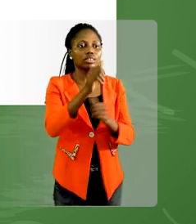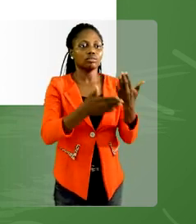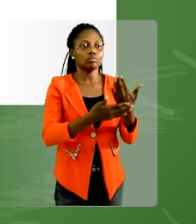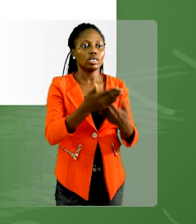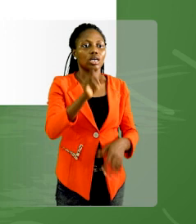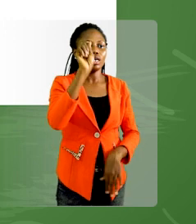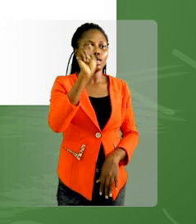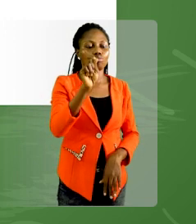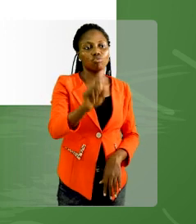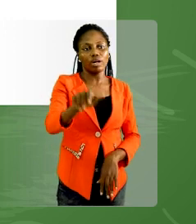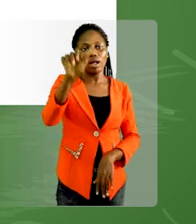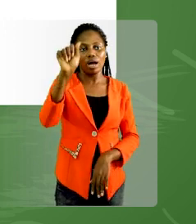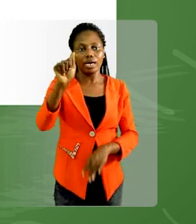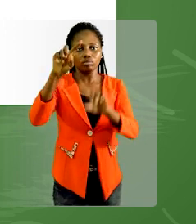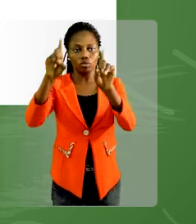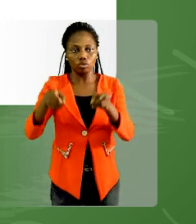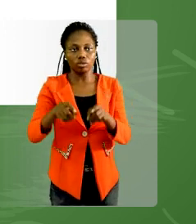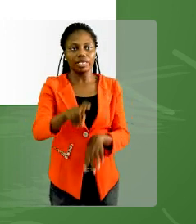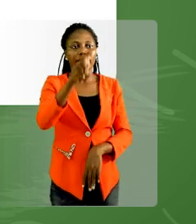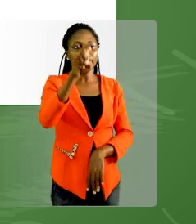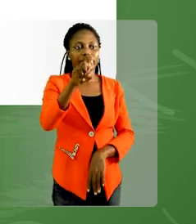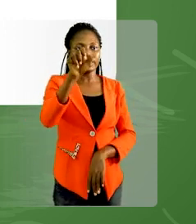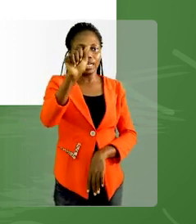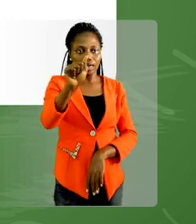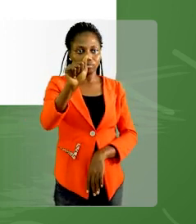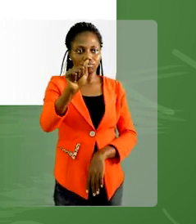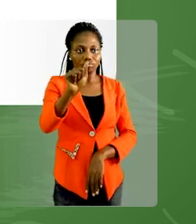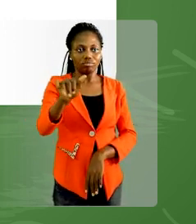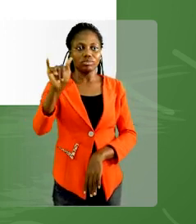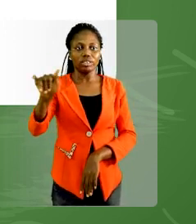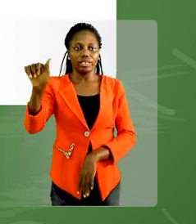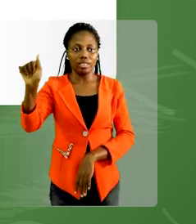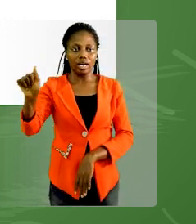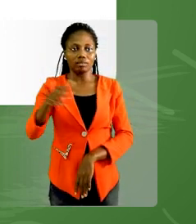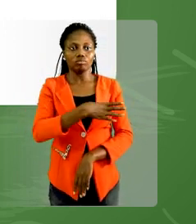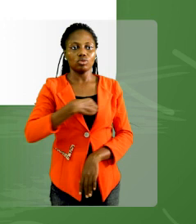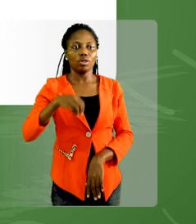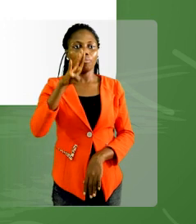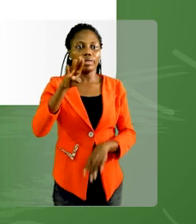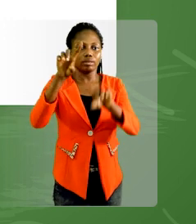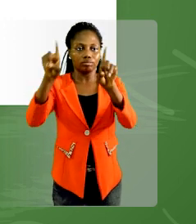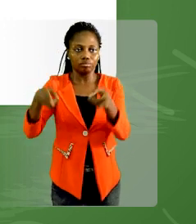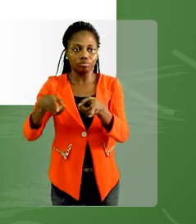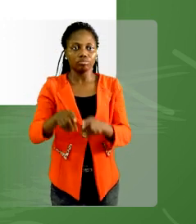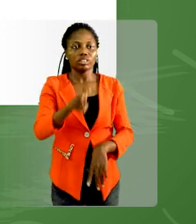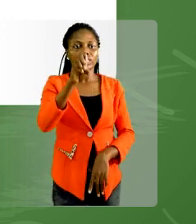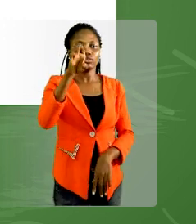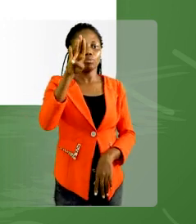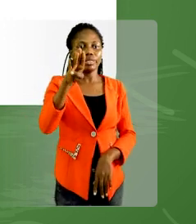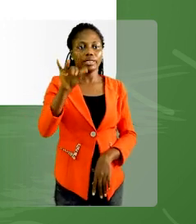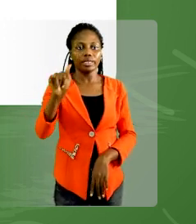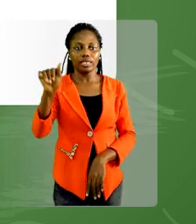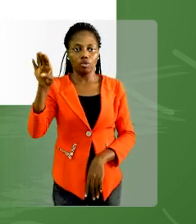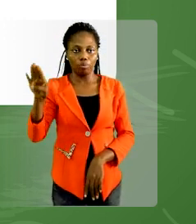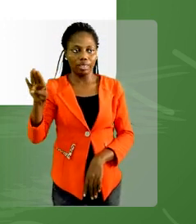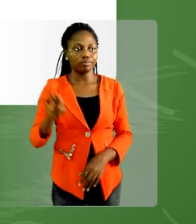coordonnées x de A, y de A et B de coordonnées x de B, y de B. Donc